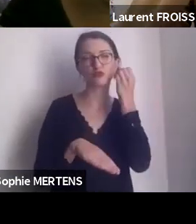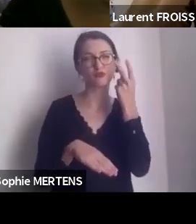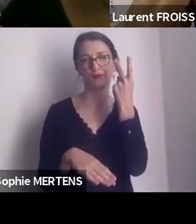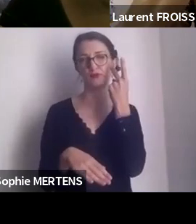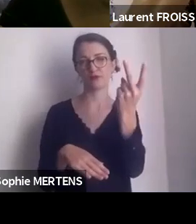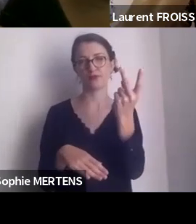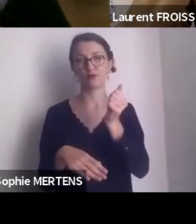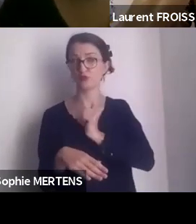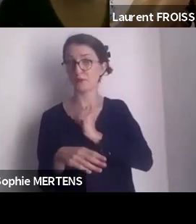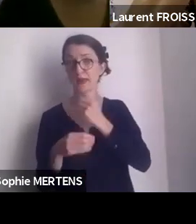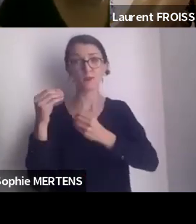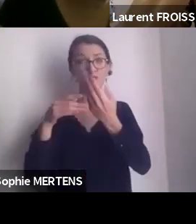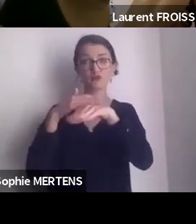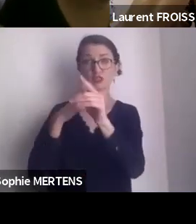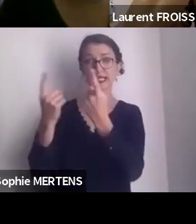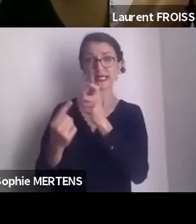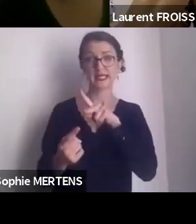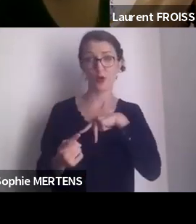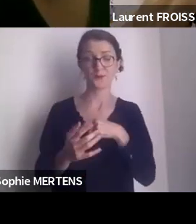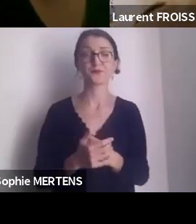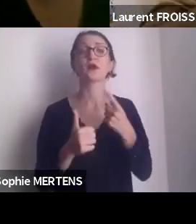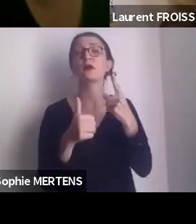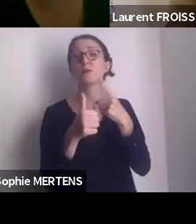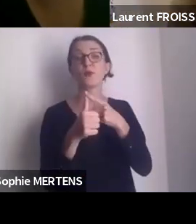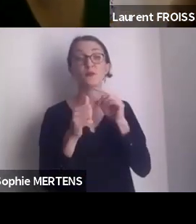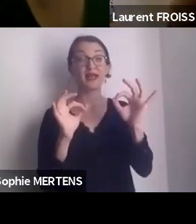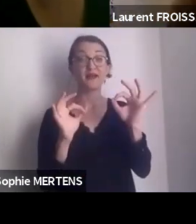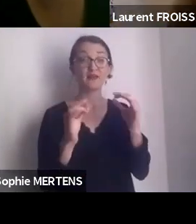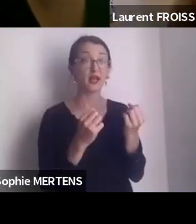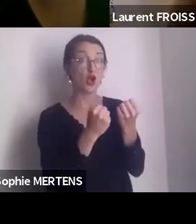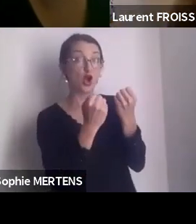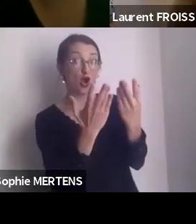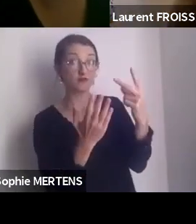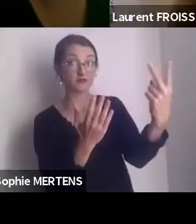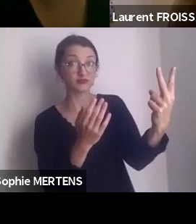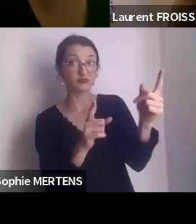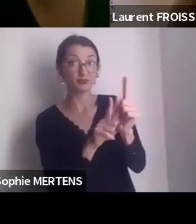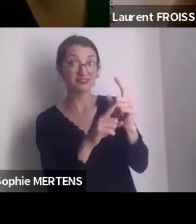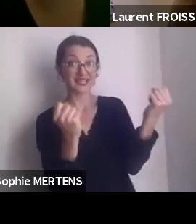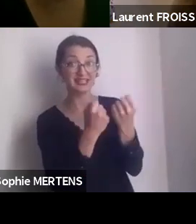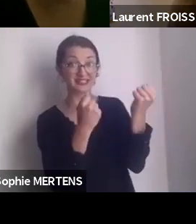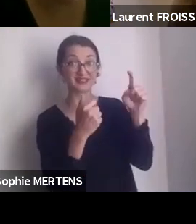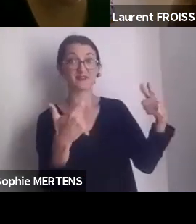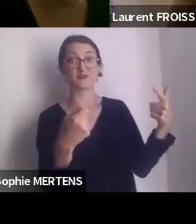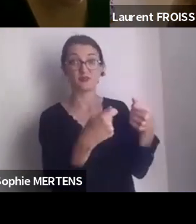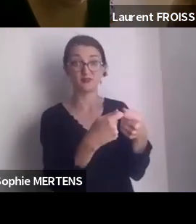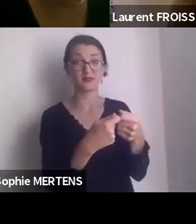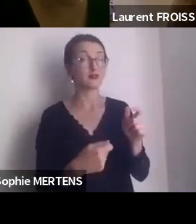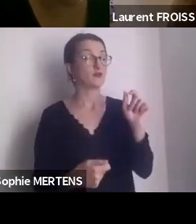La première chose pour pouvoir adapter son offre à son activité, déjà, c'est d'être convaincu de la valeur que vous